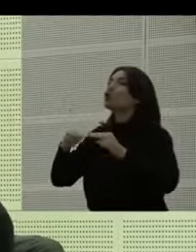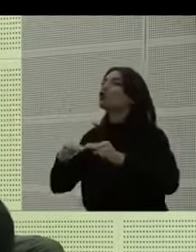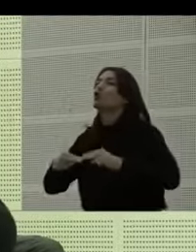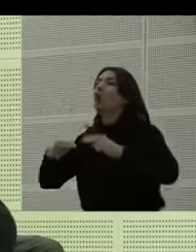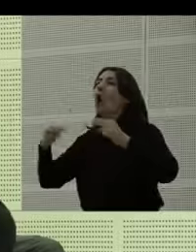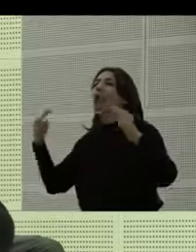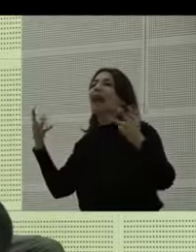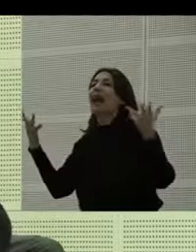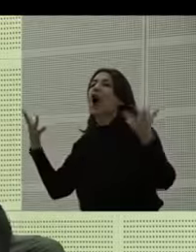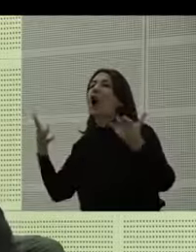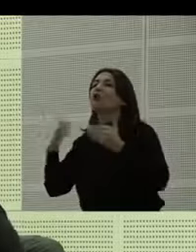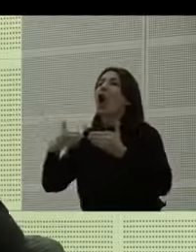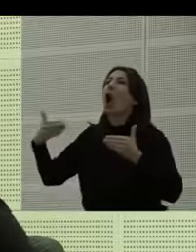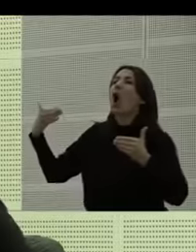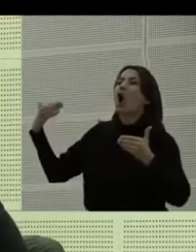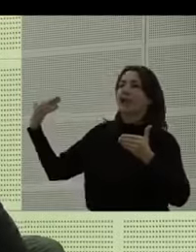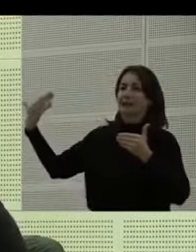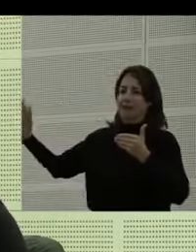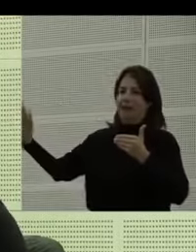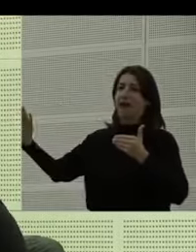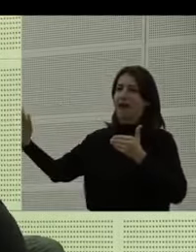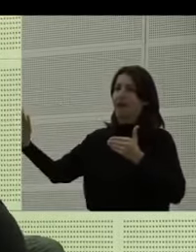c'è oltre, no?